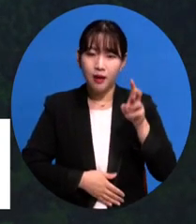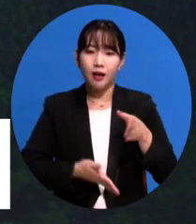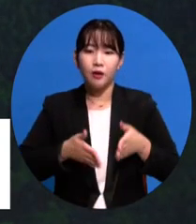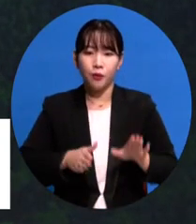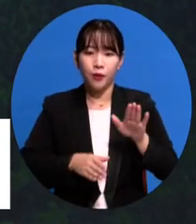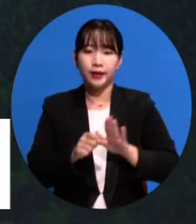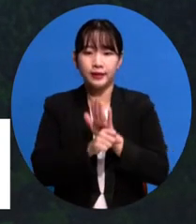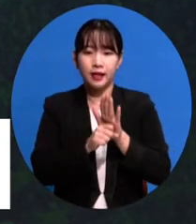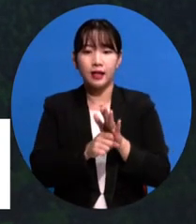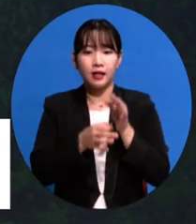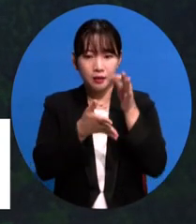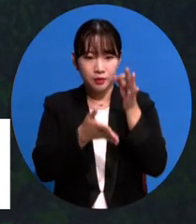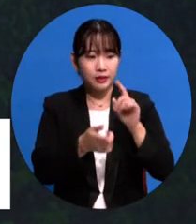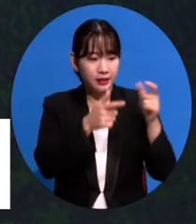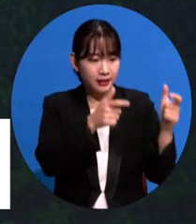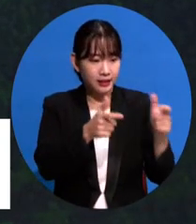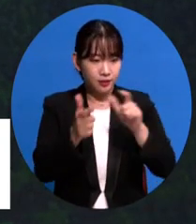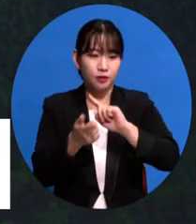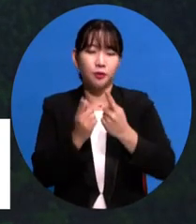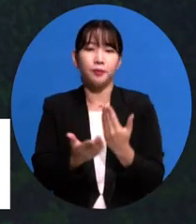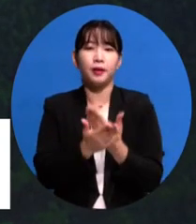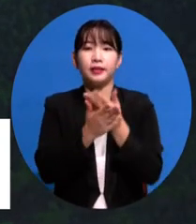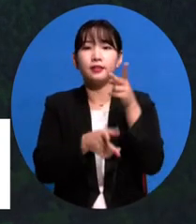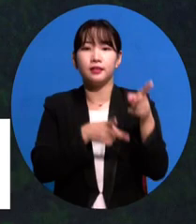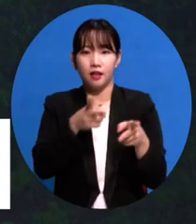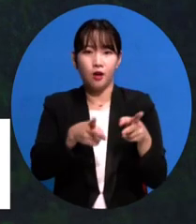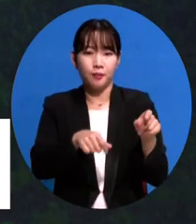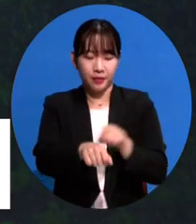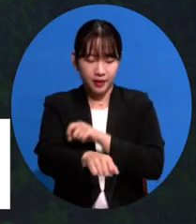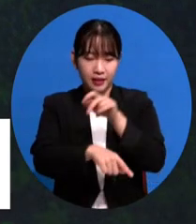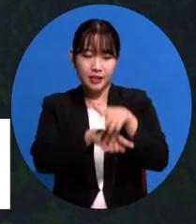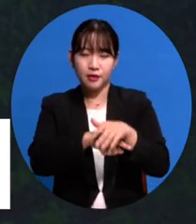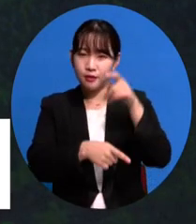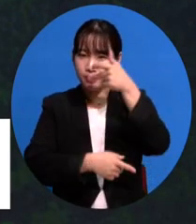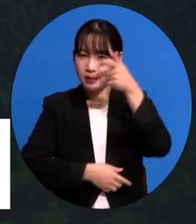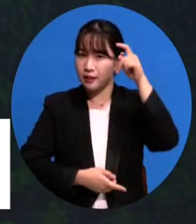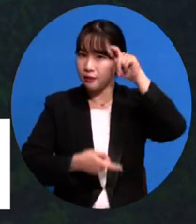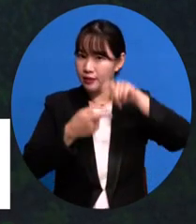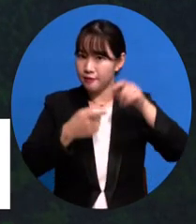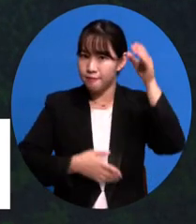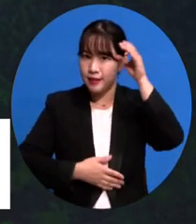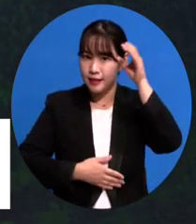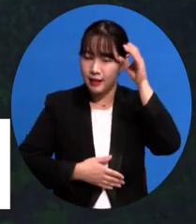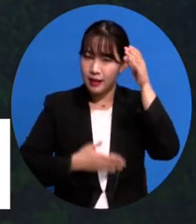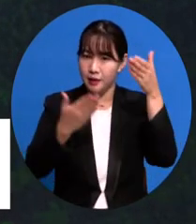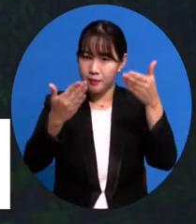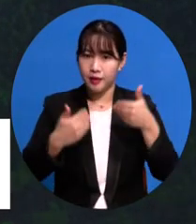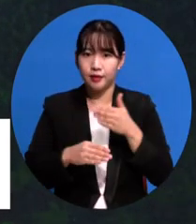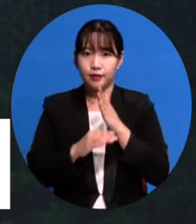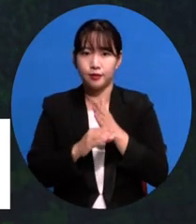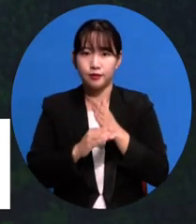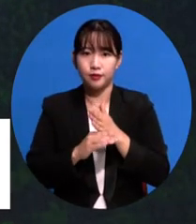고향사랑기부금은 지역 간 상생협력사업으로 특히 농어촌에서 큰 관심과 기대를 받고 있습니다.